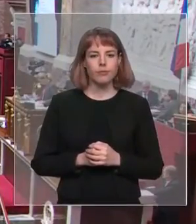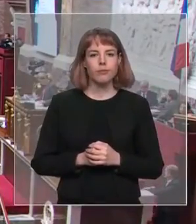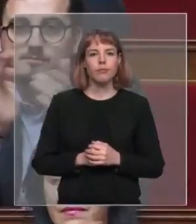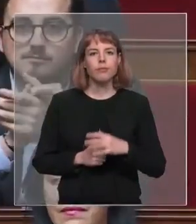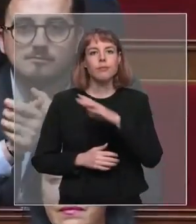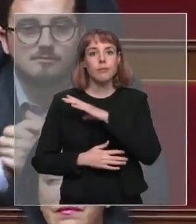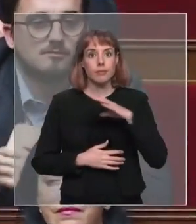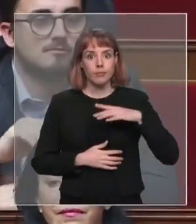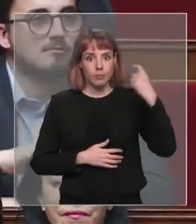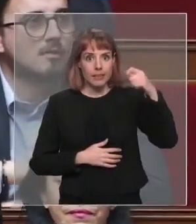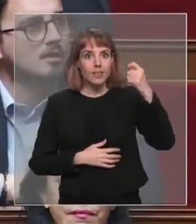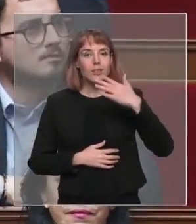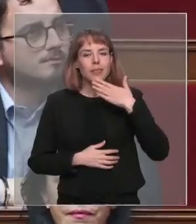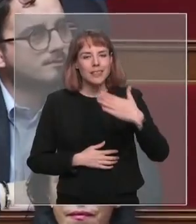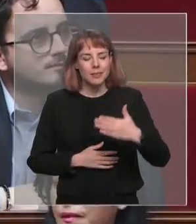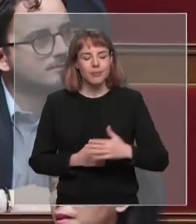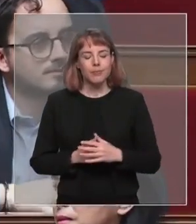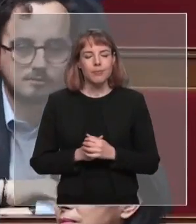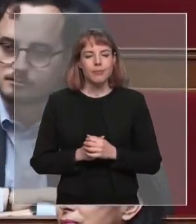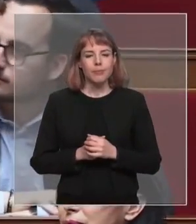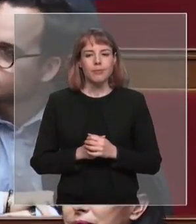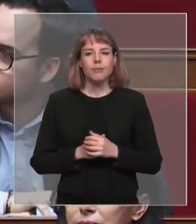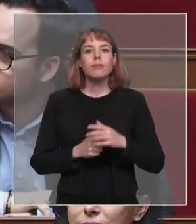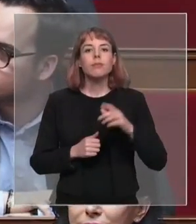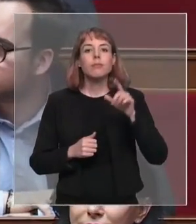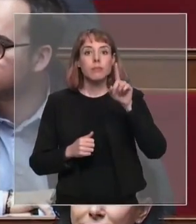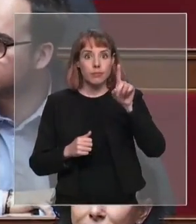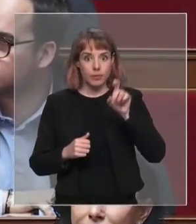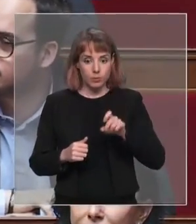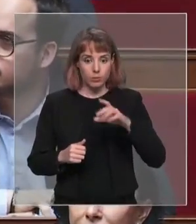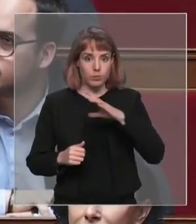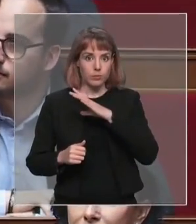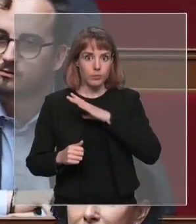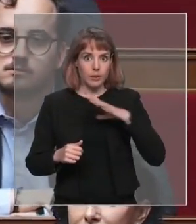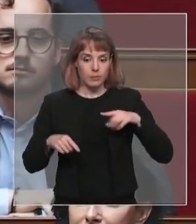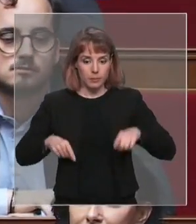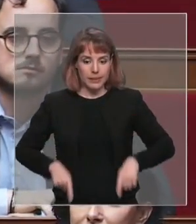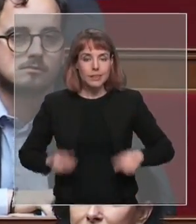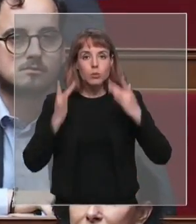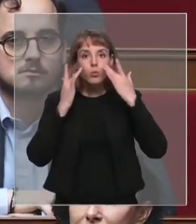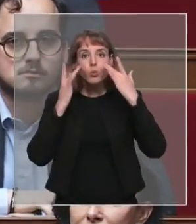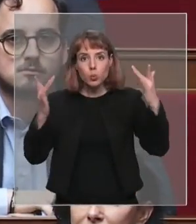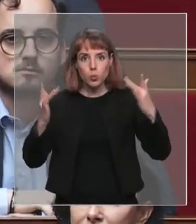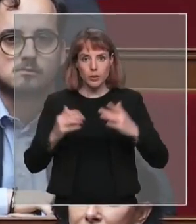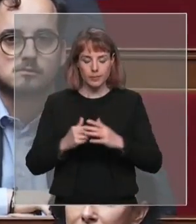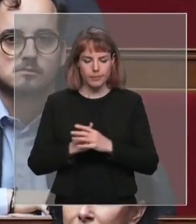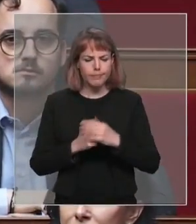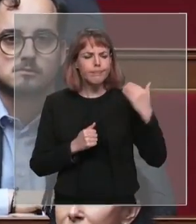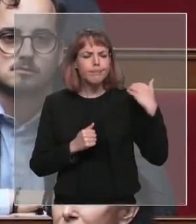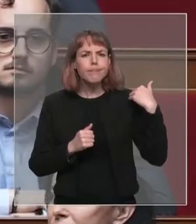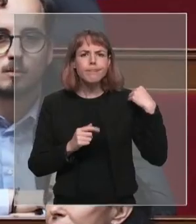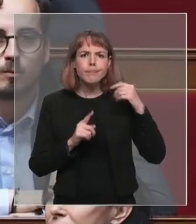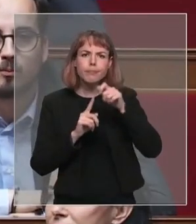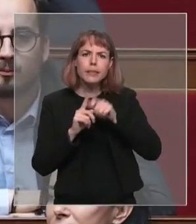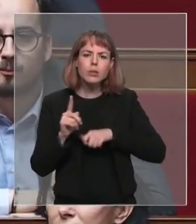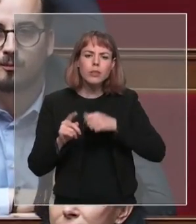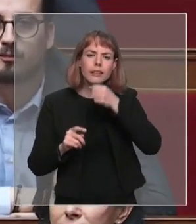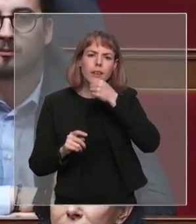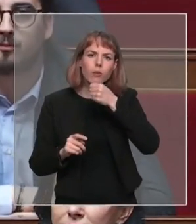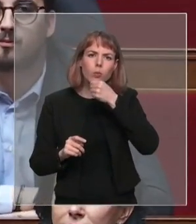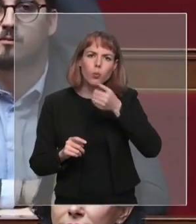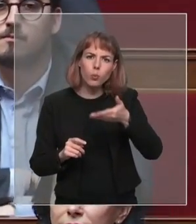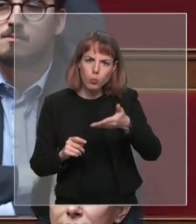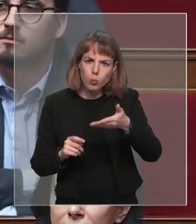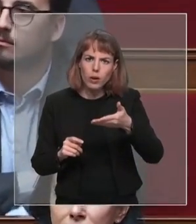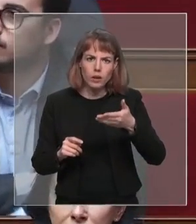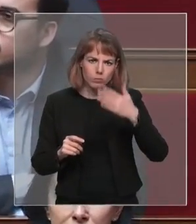Merci Madame la Présidente. Ma question s'adresse à Madame Rachida Dati, ministre de la Culture. Récemment, un intervieweur éditorialiste